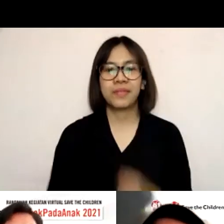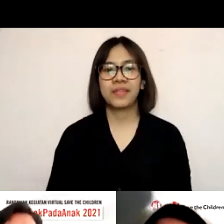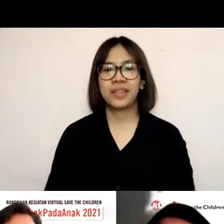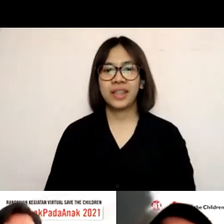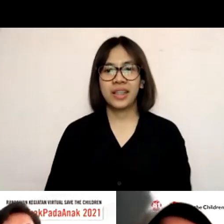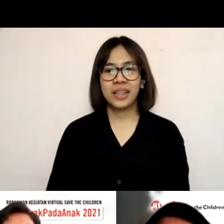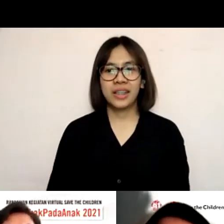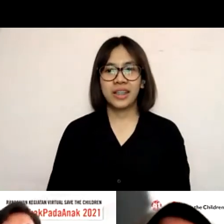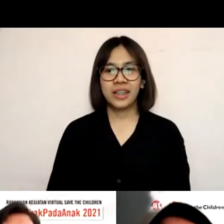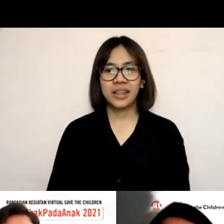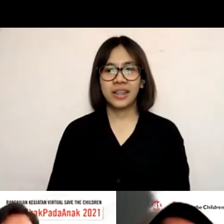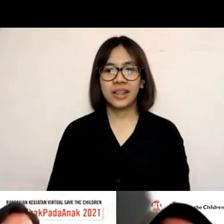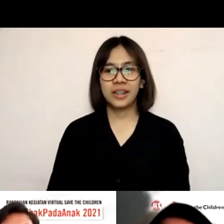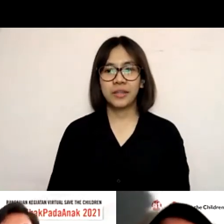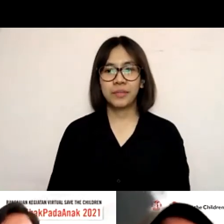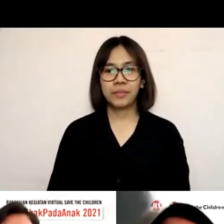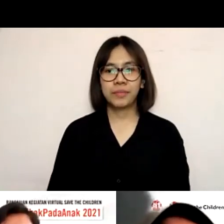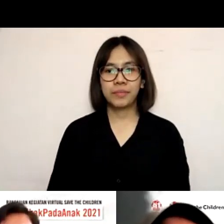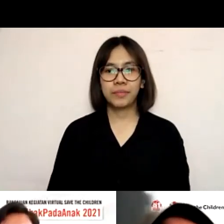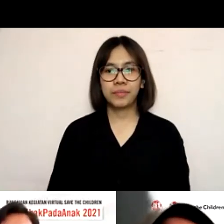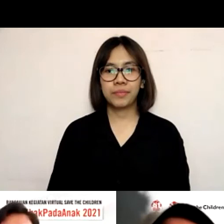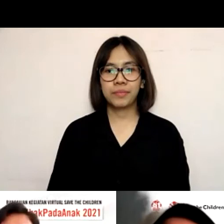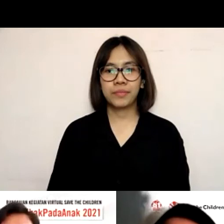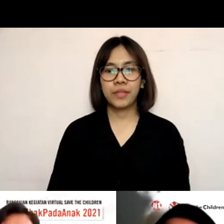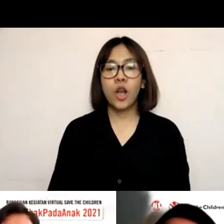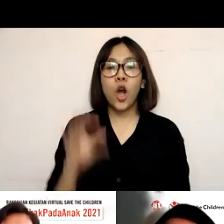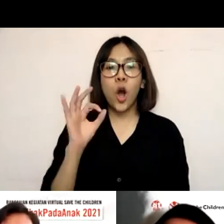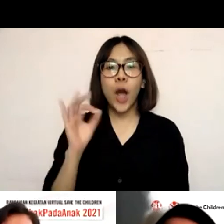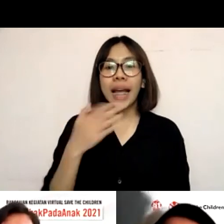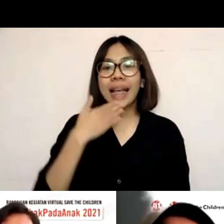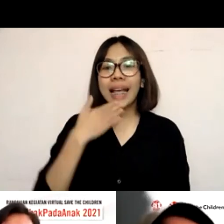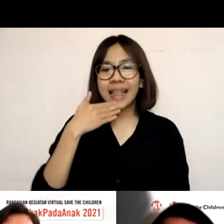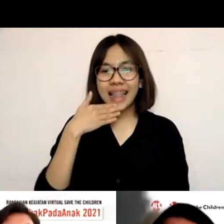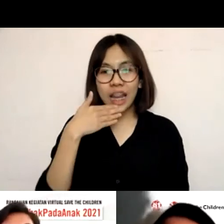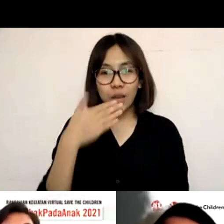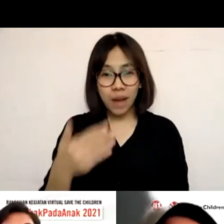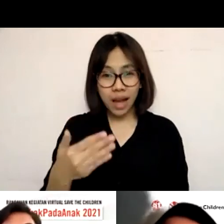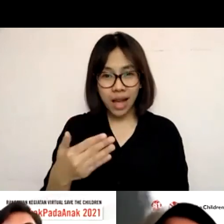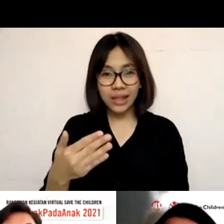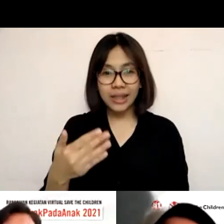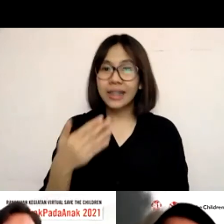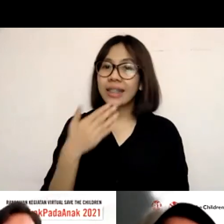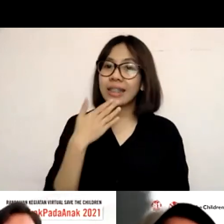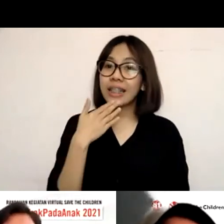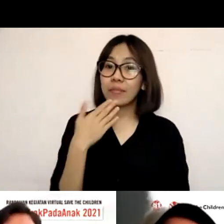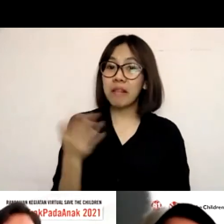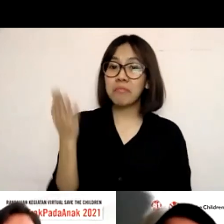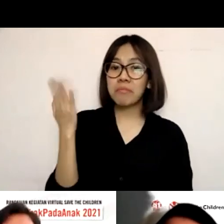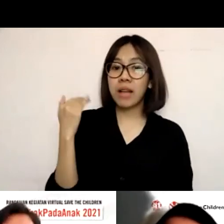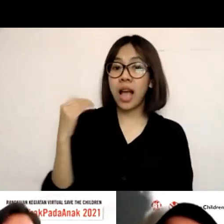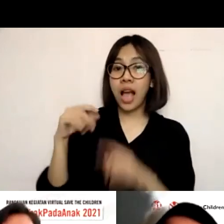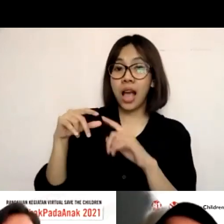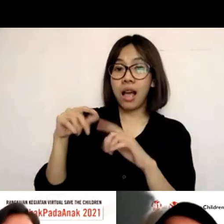Silakan Pak Samto. Ya, terima kasih Mas Haji, luar biasa sih tadi yang luar biasa. Jadi begini, kalau